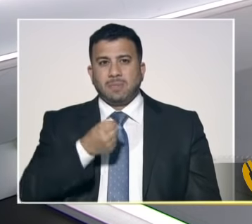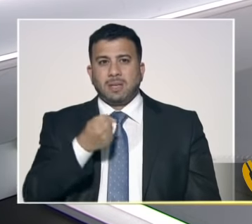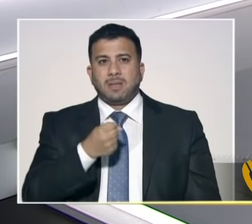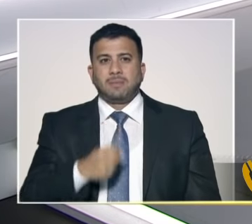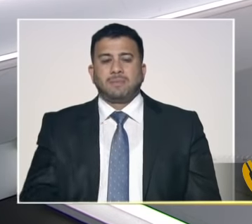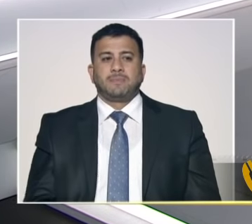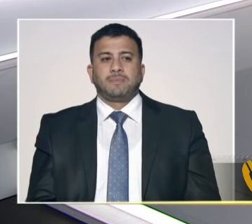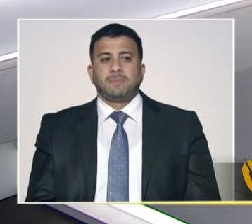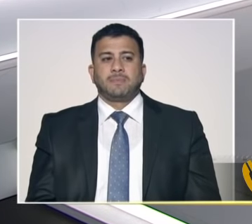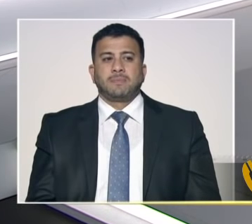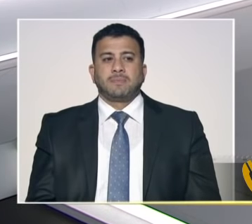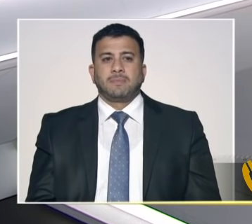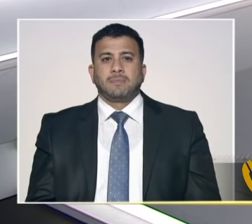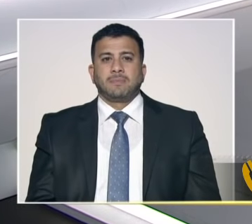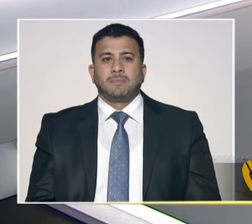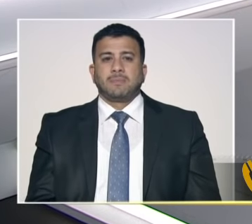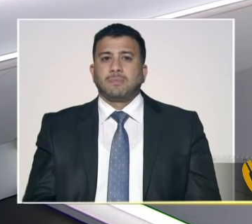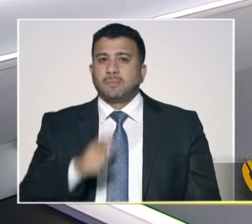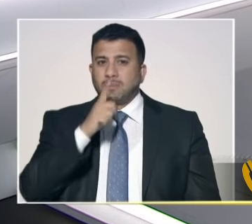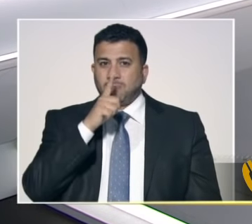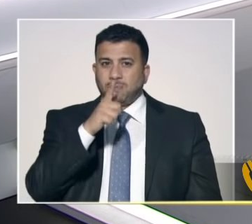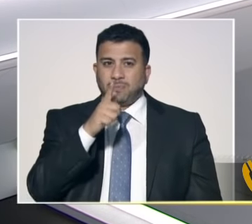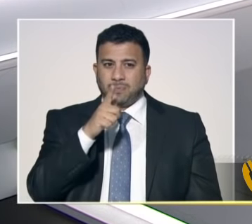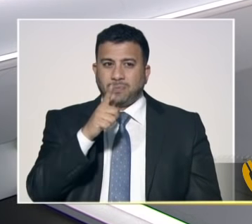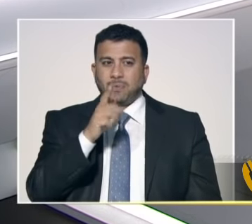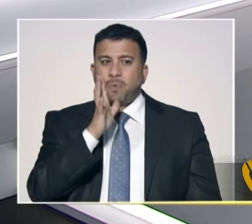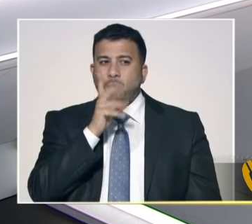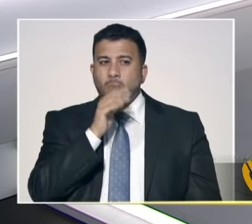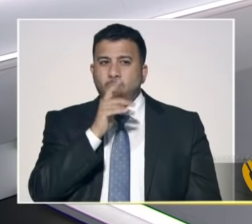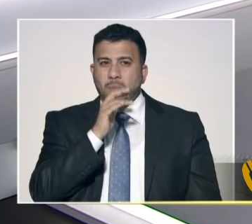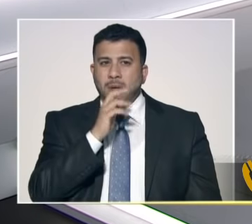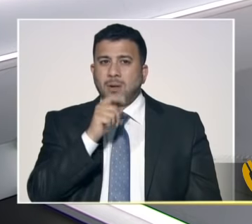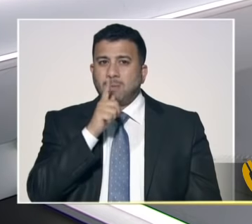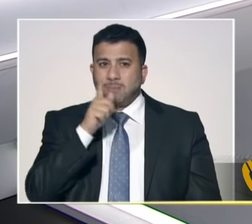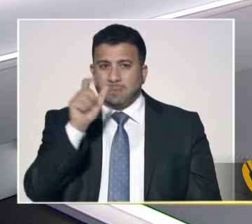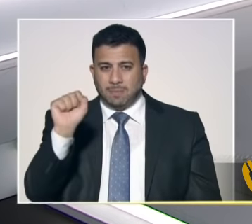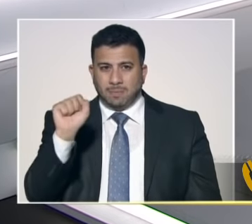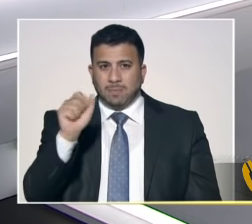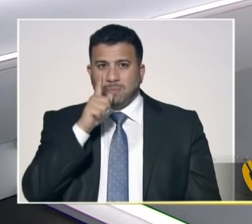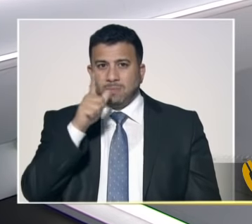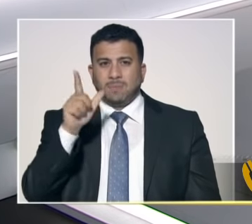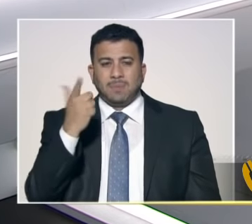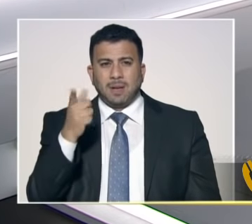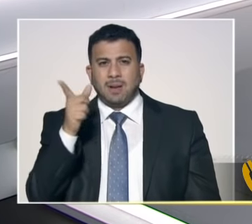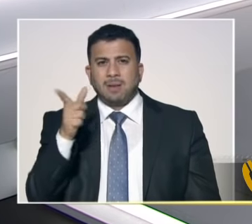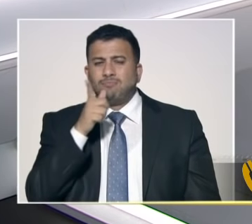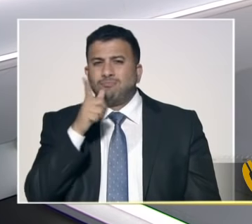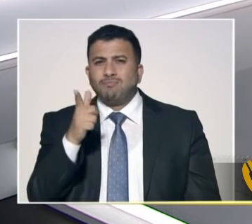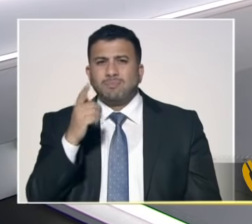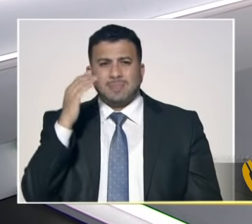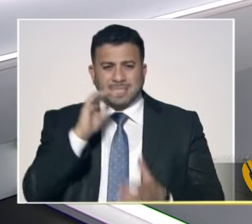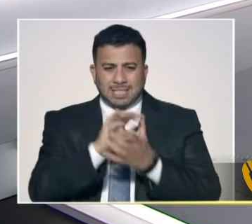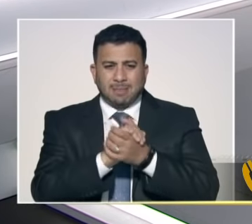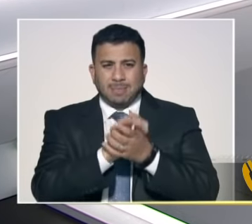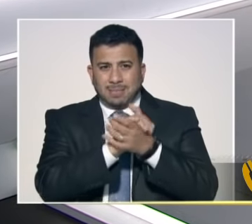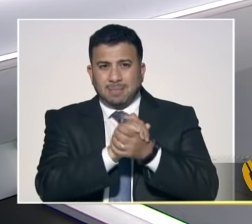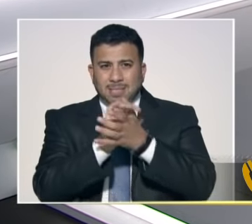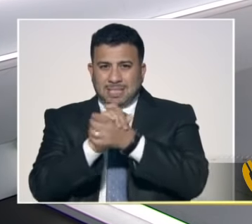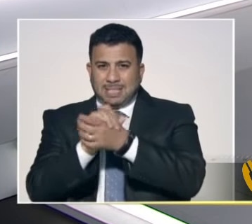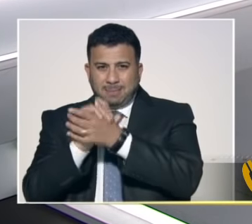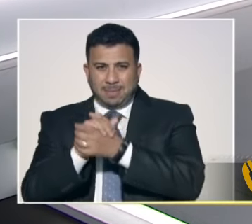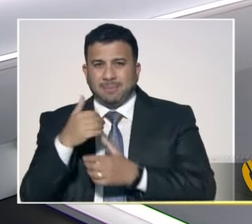بسألك يا شيخ، احنا في ناس يعني يعزون علينا بس هم من اصحاب الموالد ولا الحاجات، يعني في شيء حين يسوون